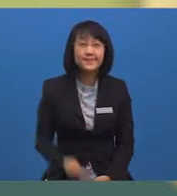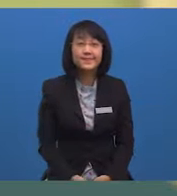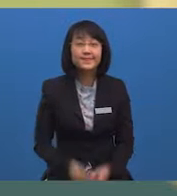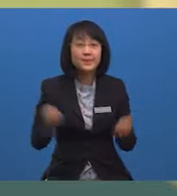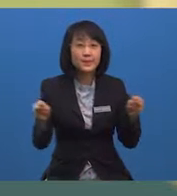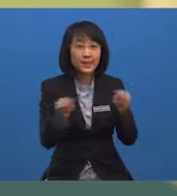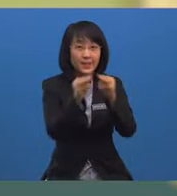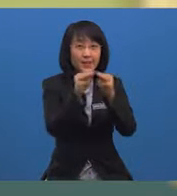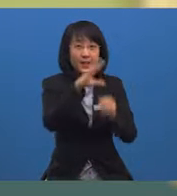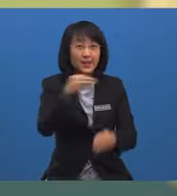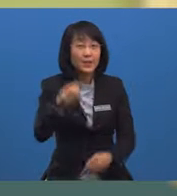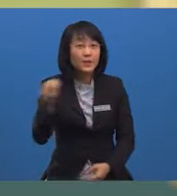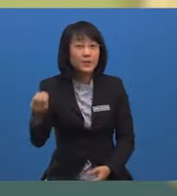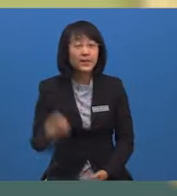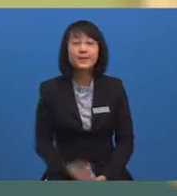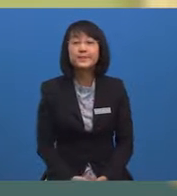magnet dan objek.